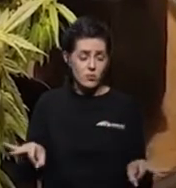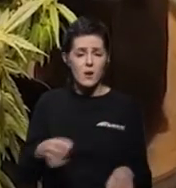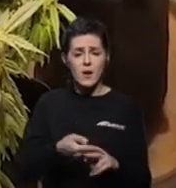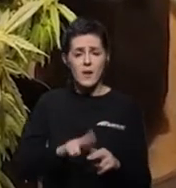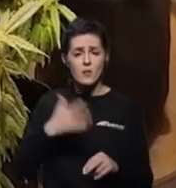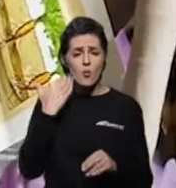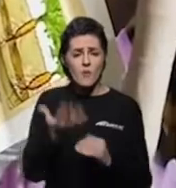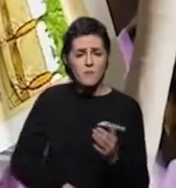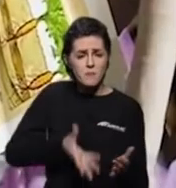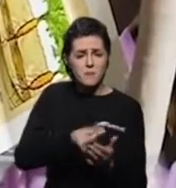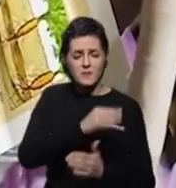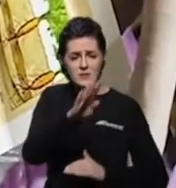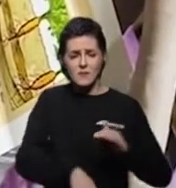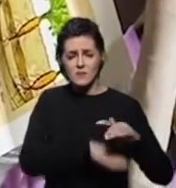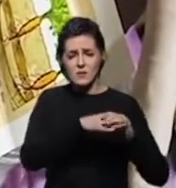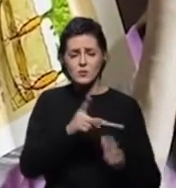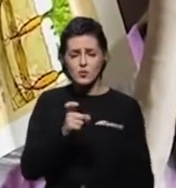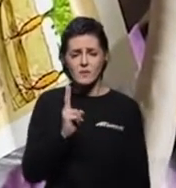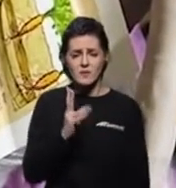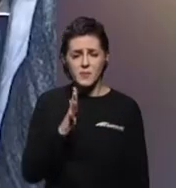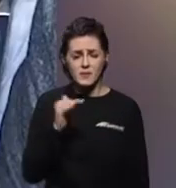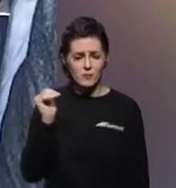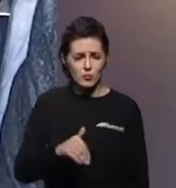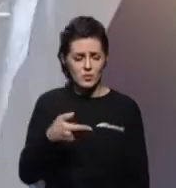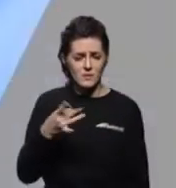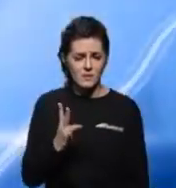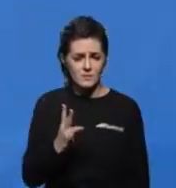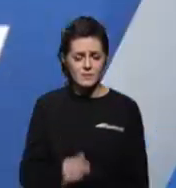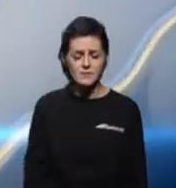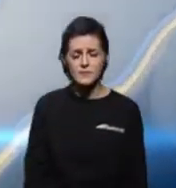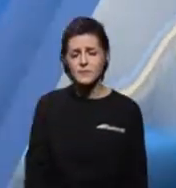після внесення застави у розмірі 125 тисяч гривень.